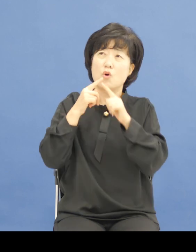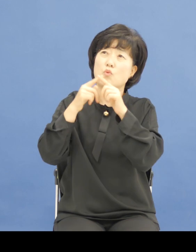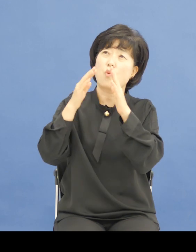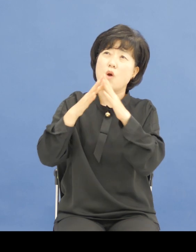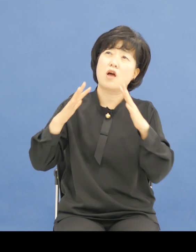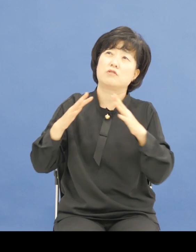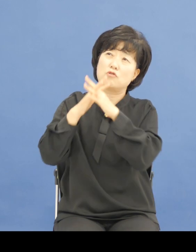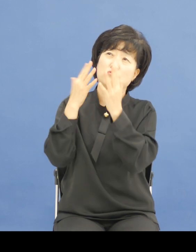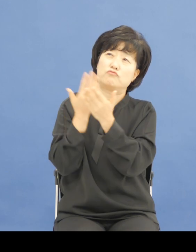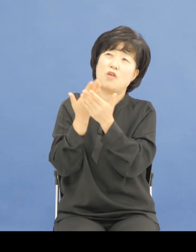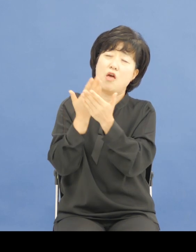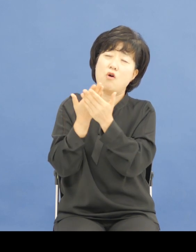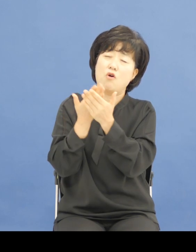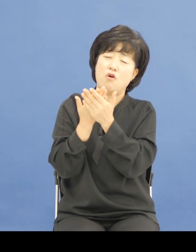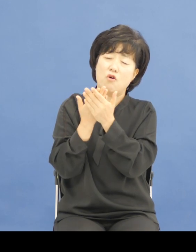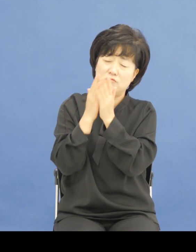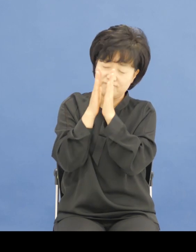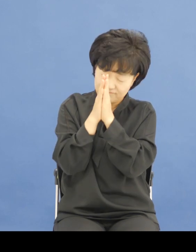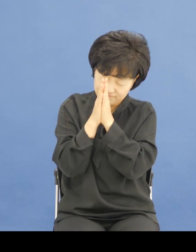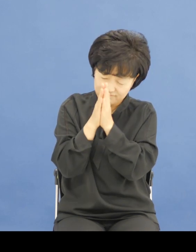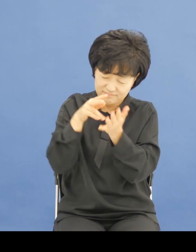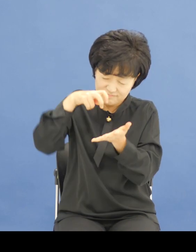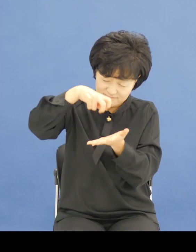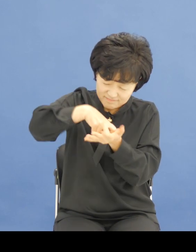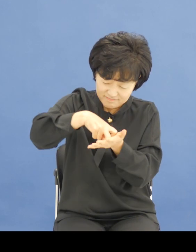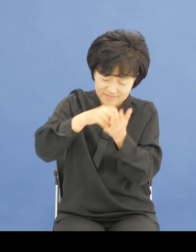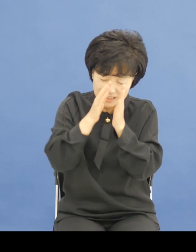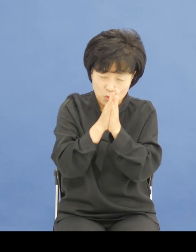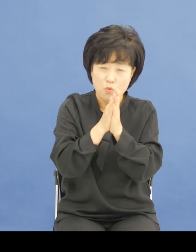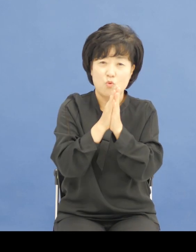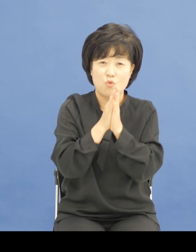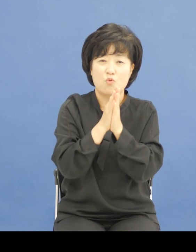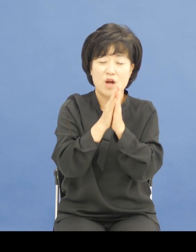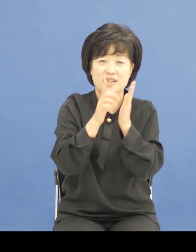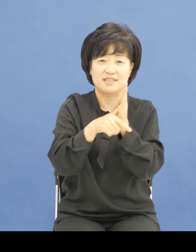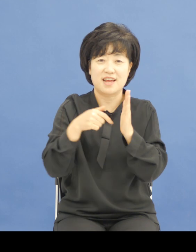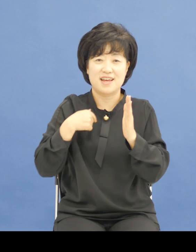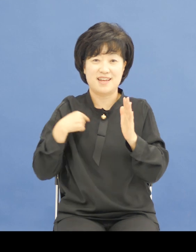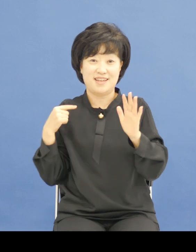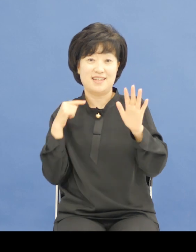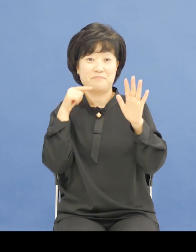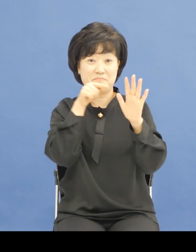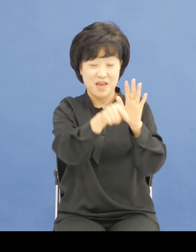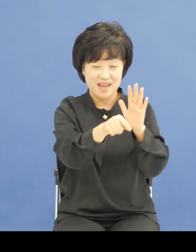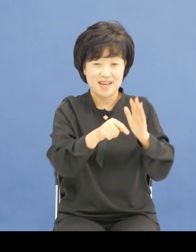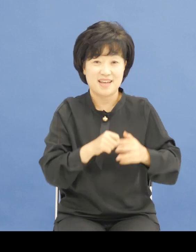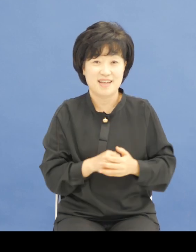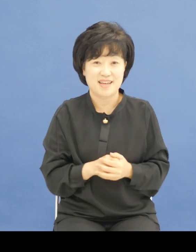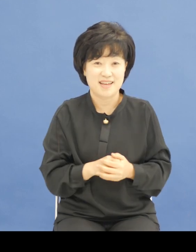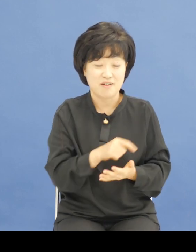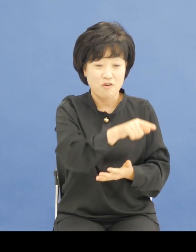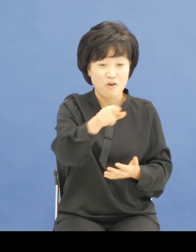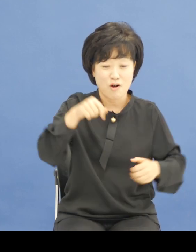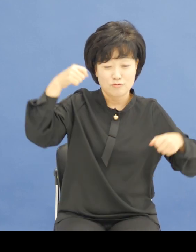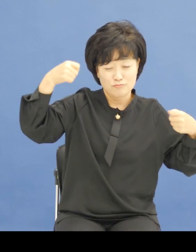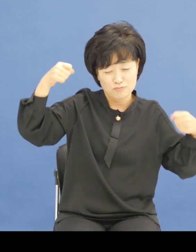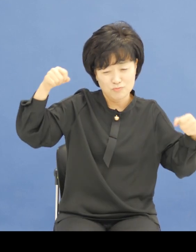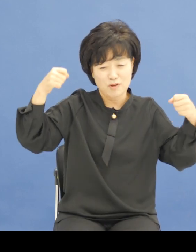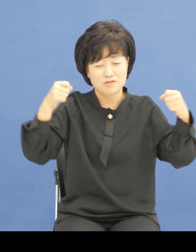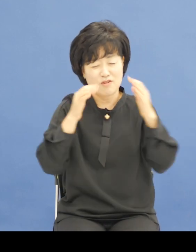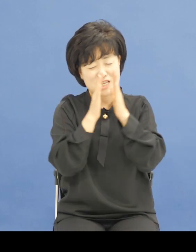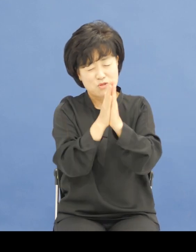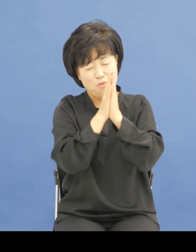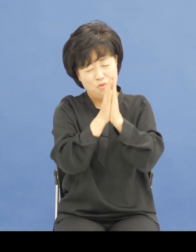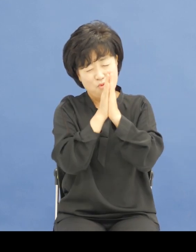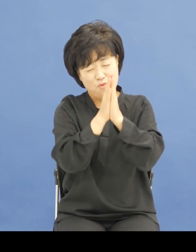줘달라고 기도회를 이제 하는데 어머. 제가 갔었거든요. 네. 그래가지고 막 춤을 추고 하는데 이